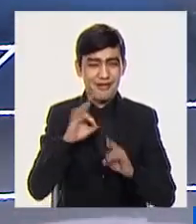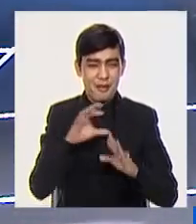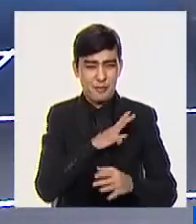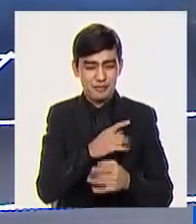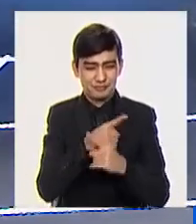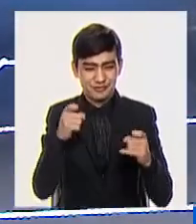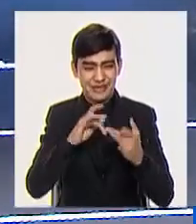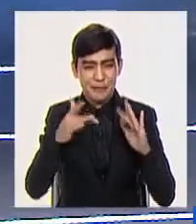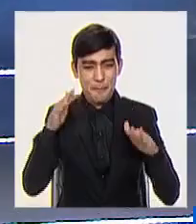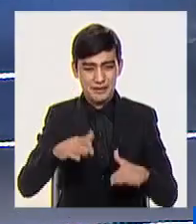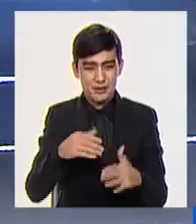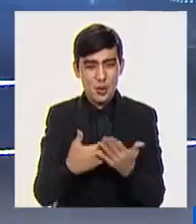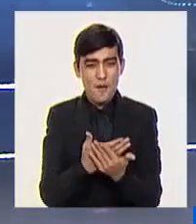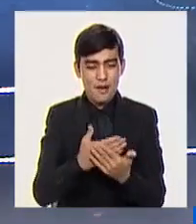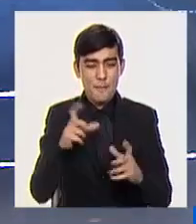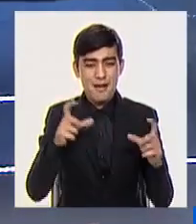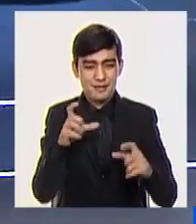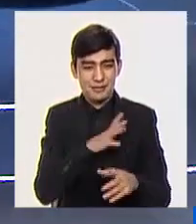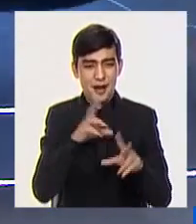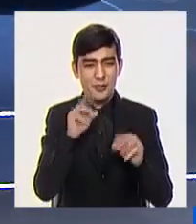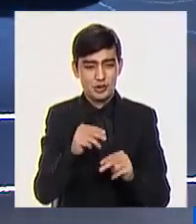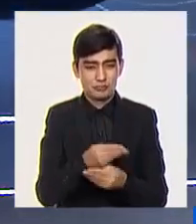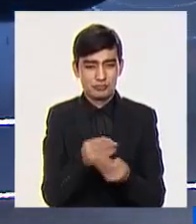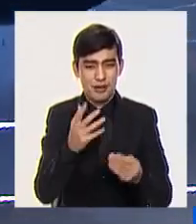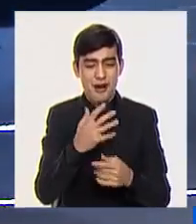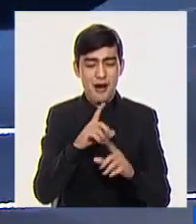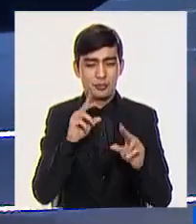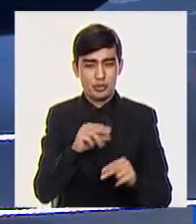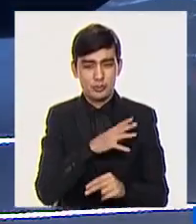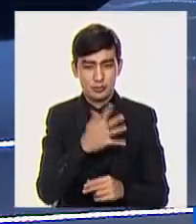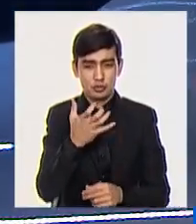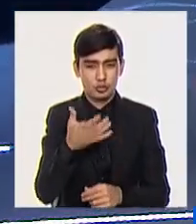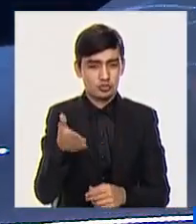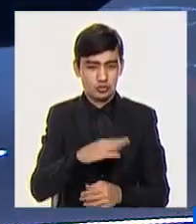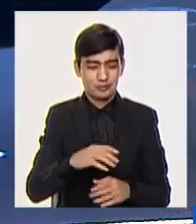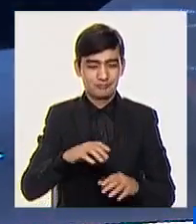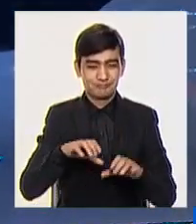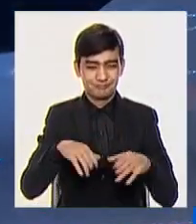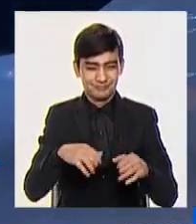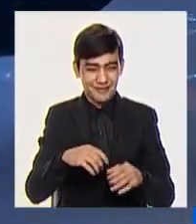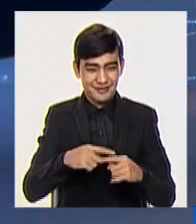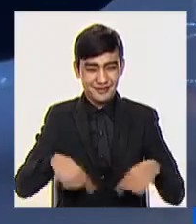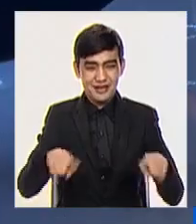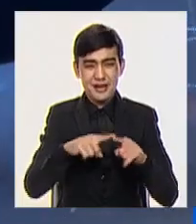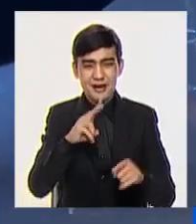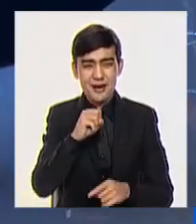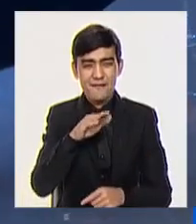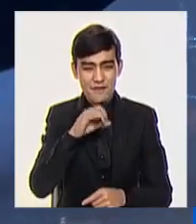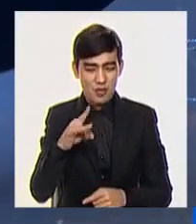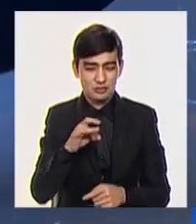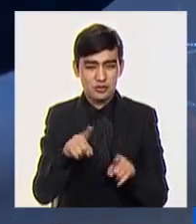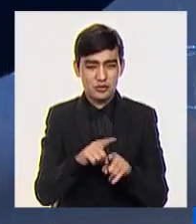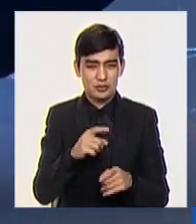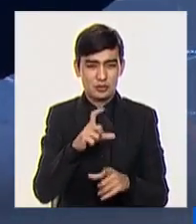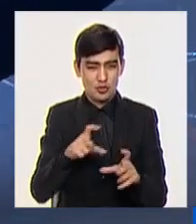ролик в социальных сетях. В новом магазине обещали раздать 500 ковров своим первым посетителям. Желающих оказалось гораздо больше,